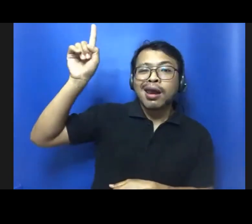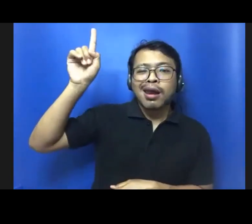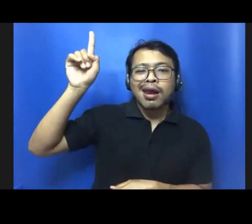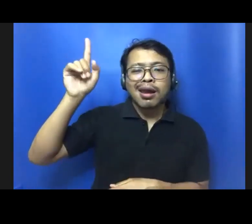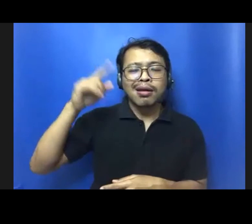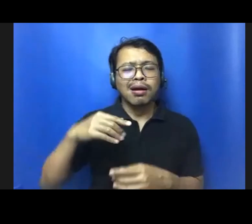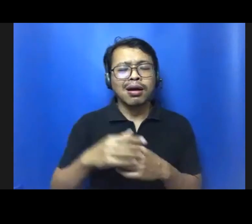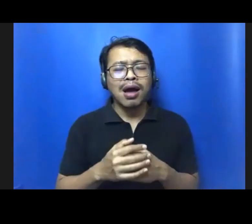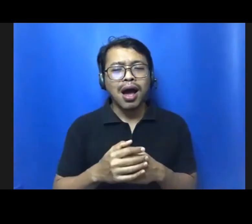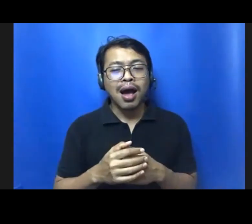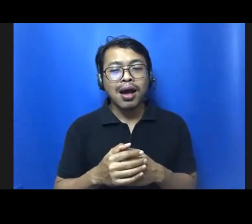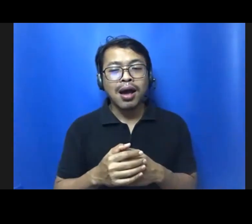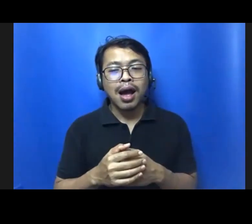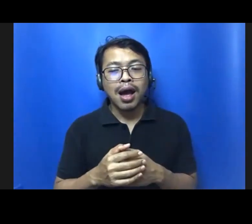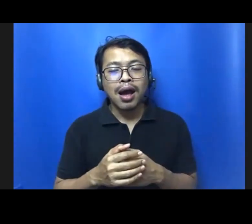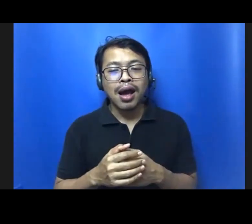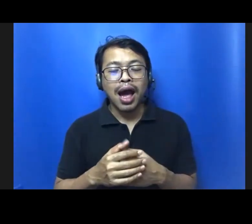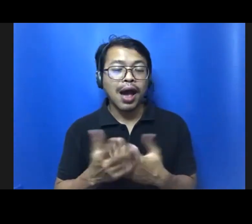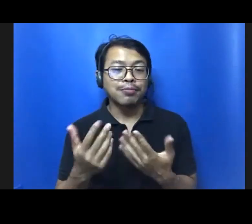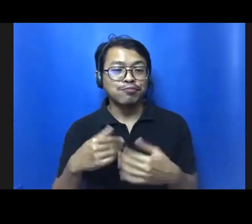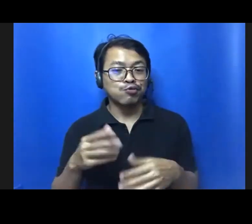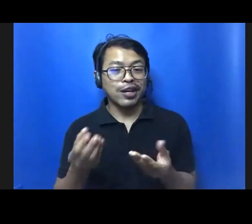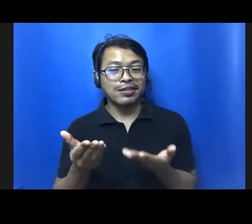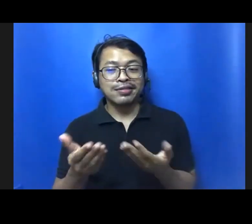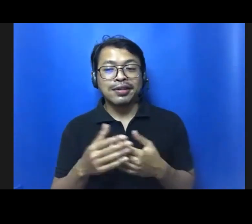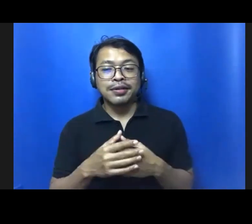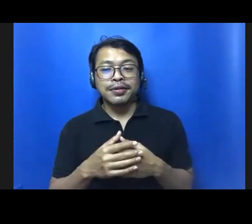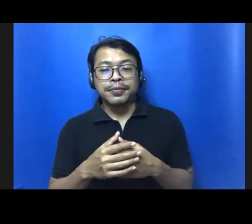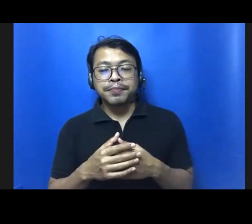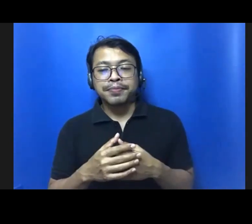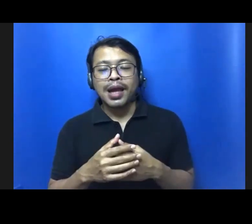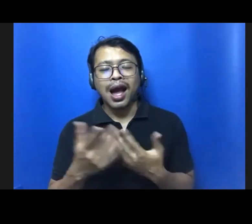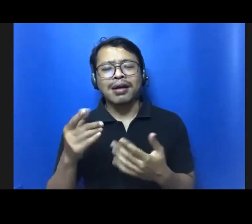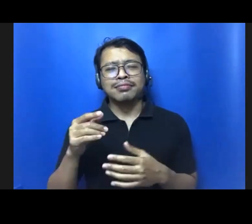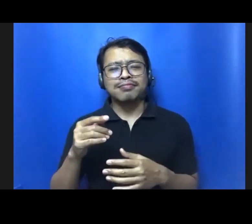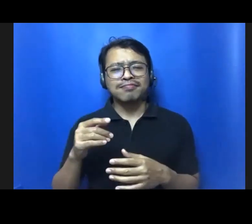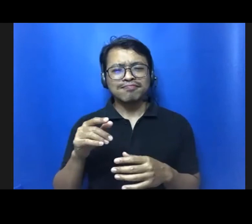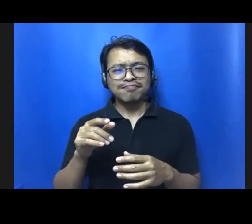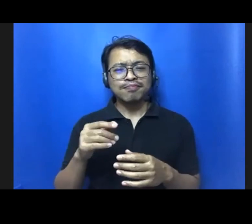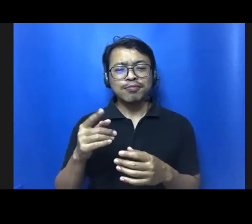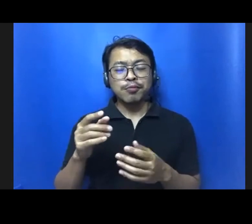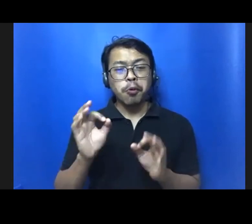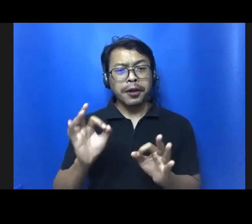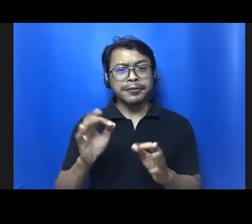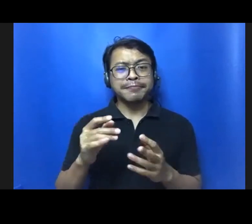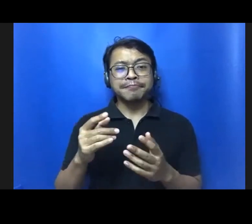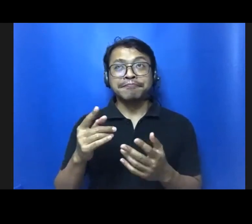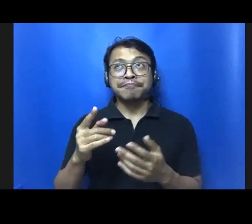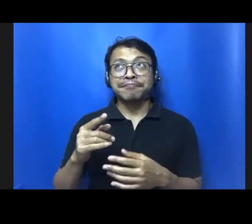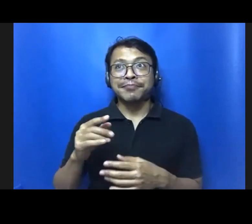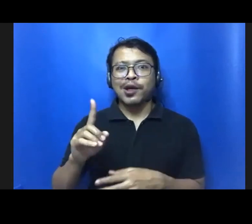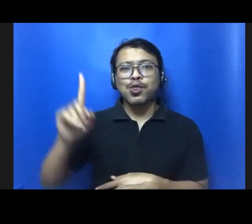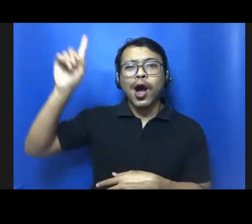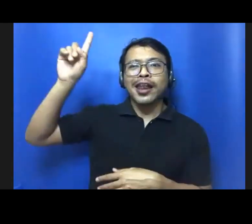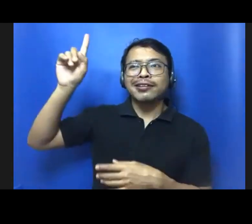kepercayaan itu kalau yang memberikan pimpinan mungkin perlu diawasi. Tapi kalau kita percaya kepada Allah bahwa kita diberi kepercayaan, bukan